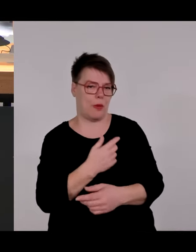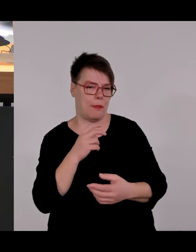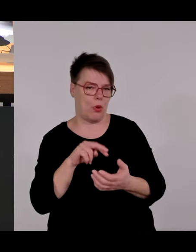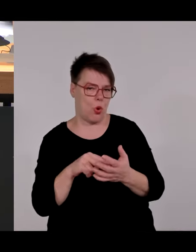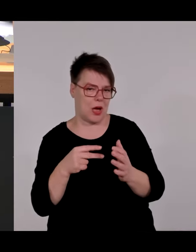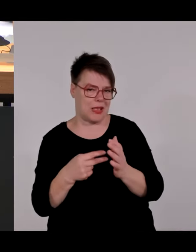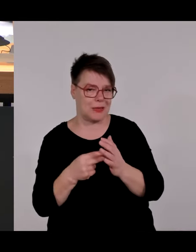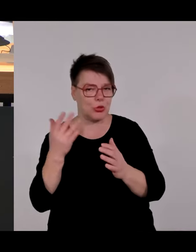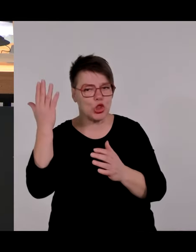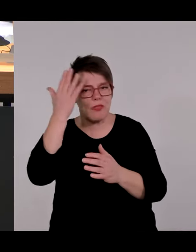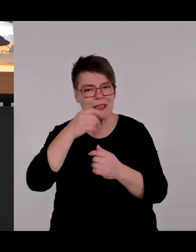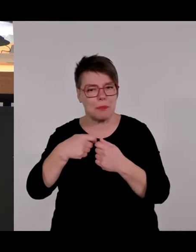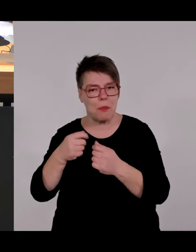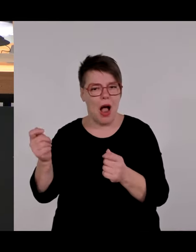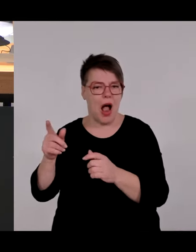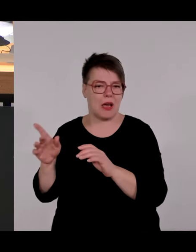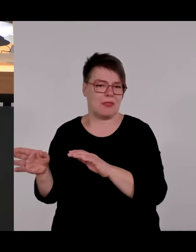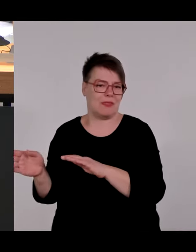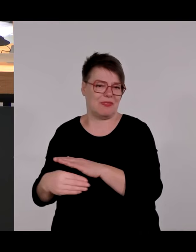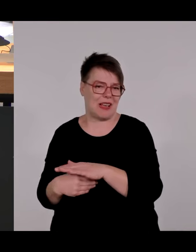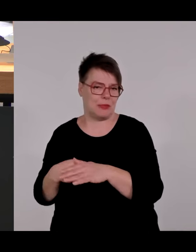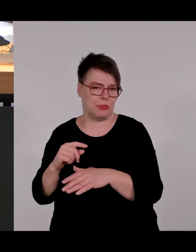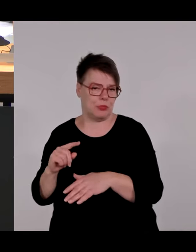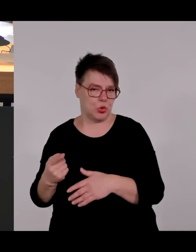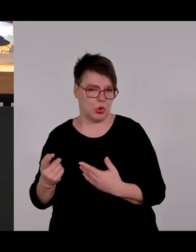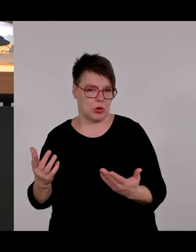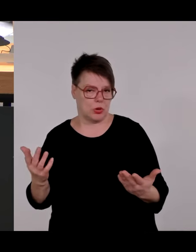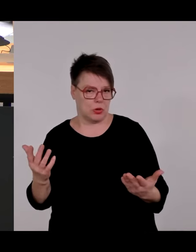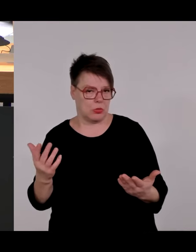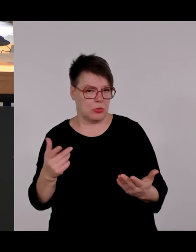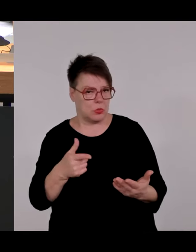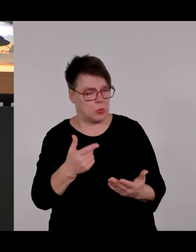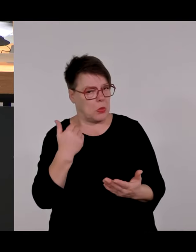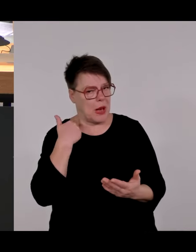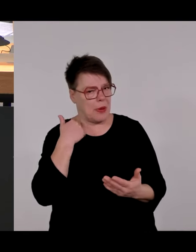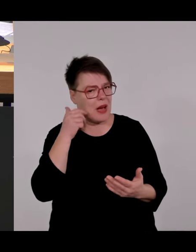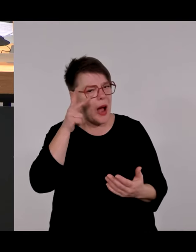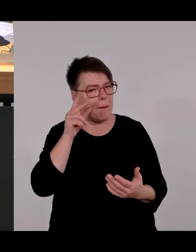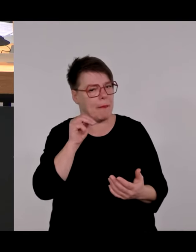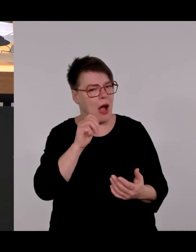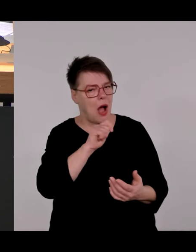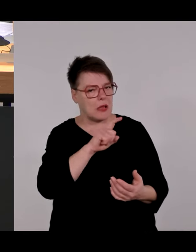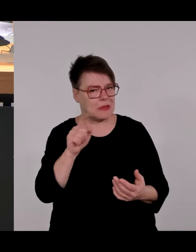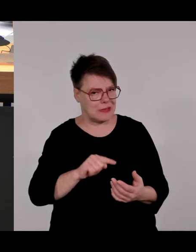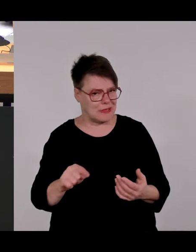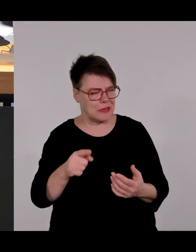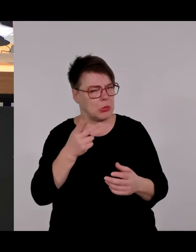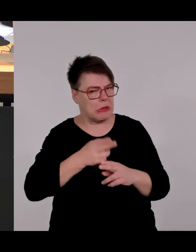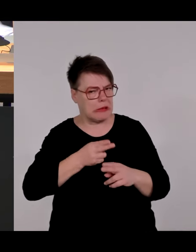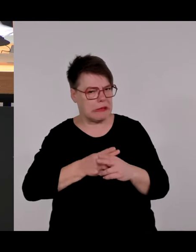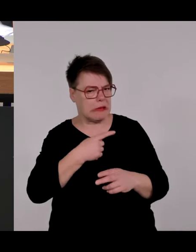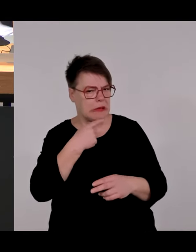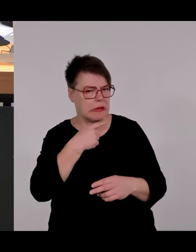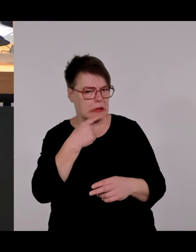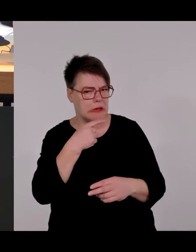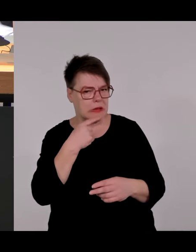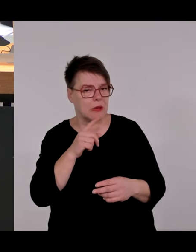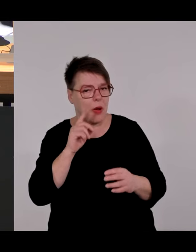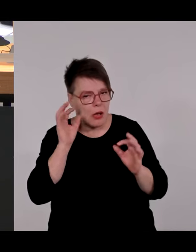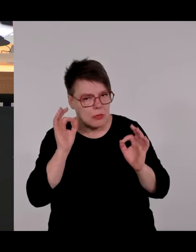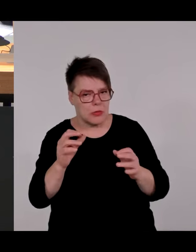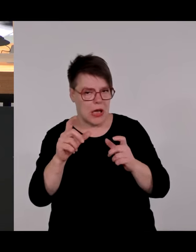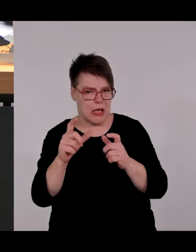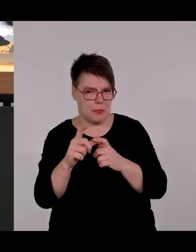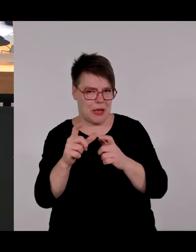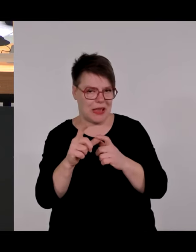Bekämpfung der sozialen Ursachen der Probleme. Lassen den Menschen die Hilfe zukommen, die sie brauchen. Wir verändern gerne, Herr Dregger. Und wir haben